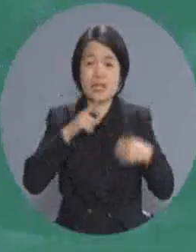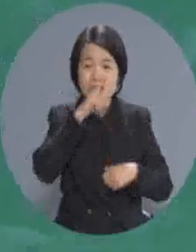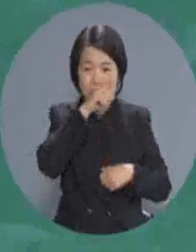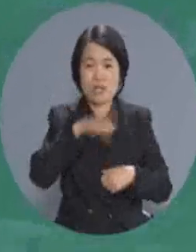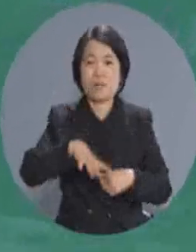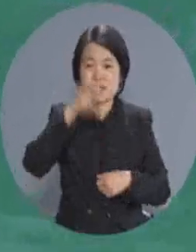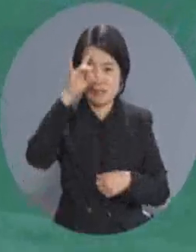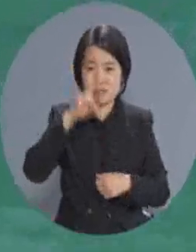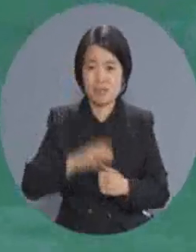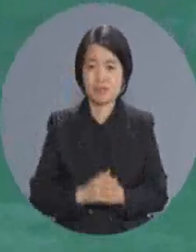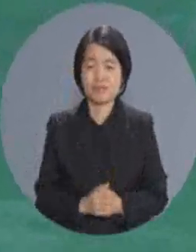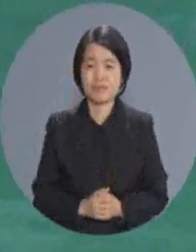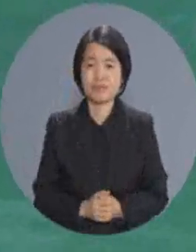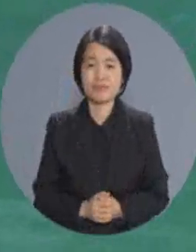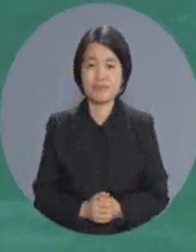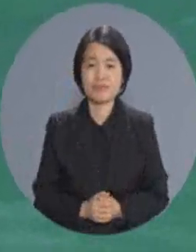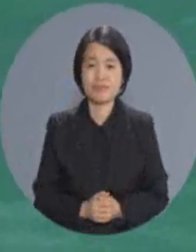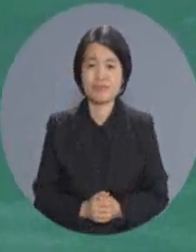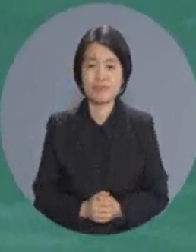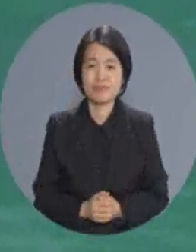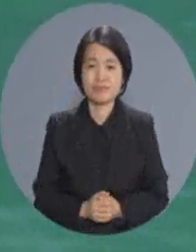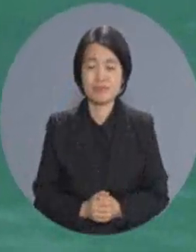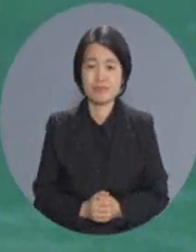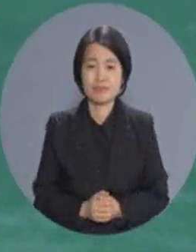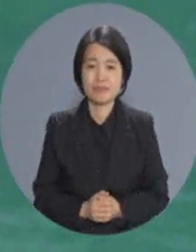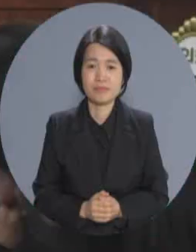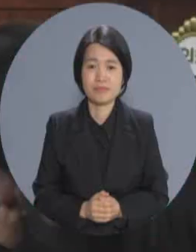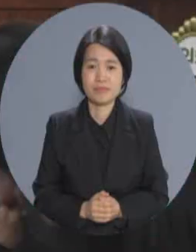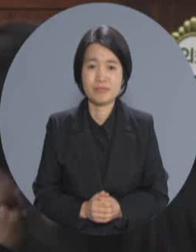합니다 MBC 뉴스 송정근입니다